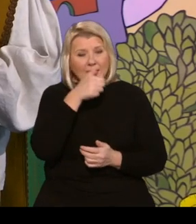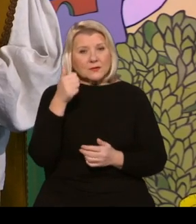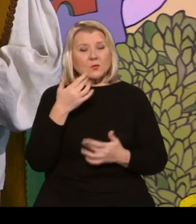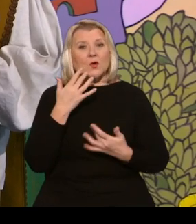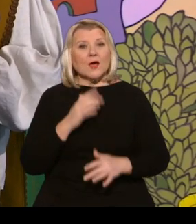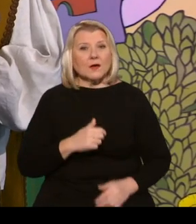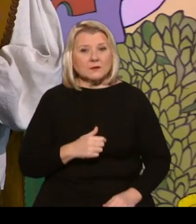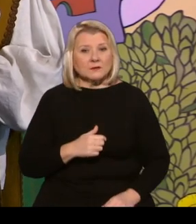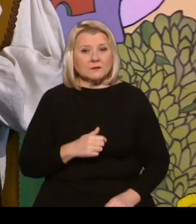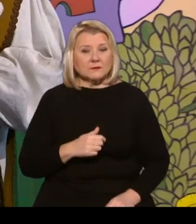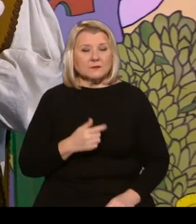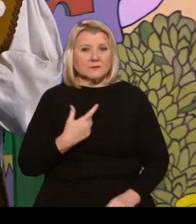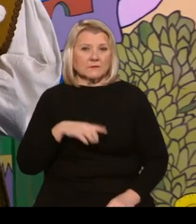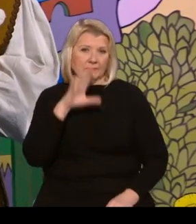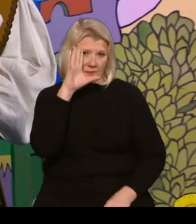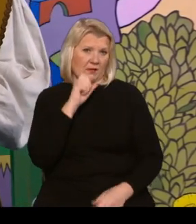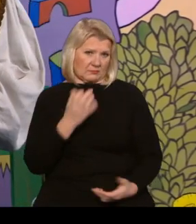děda.